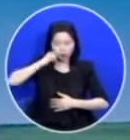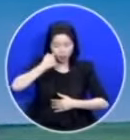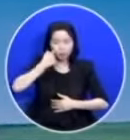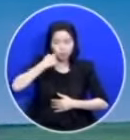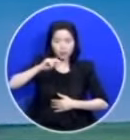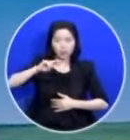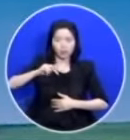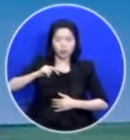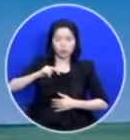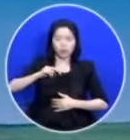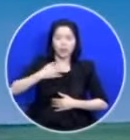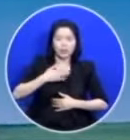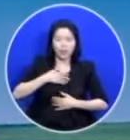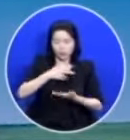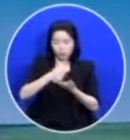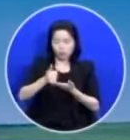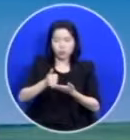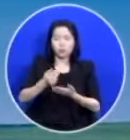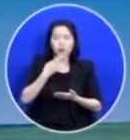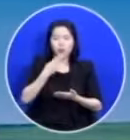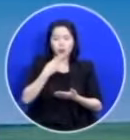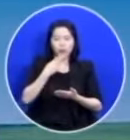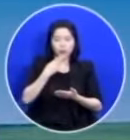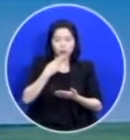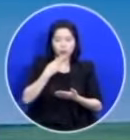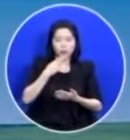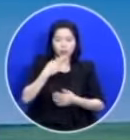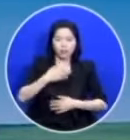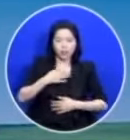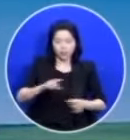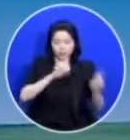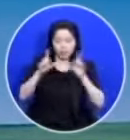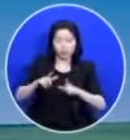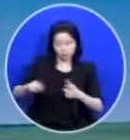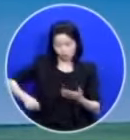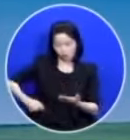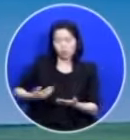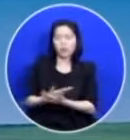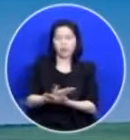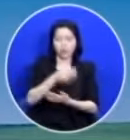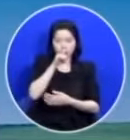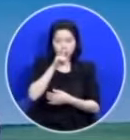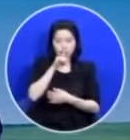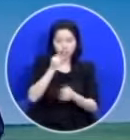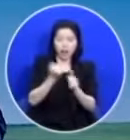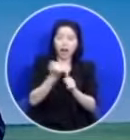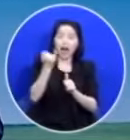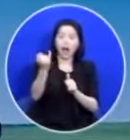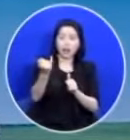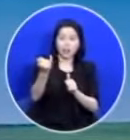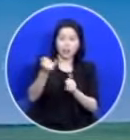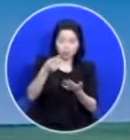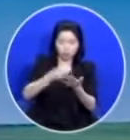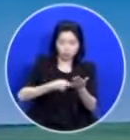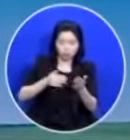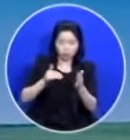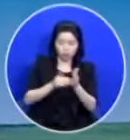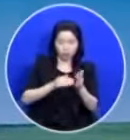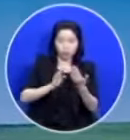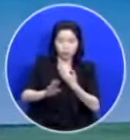없다고 이렇게 말했던 것 회개를 했다 그래요 아내가 수술을 끝나고 회복실로